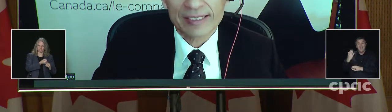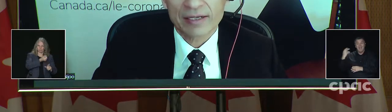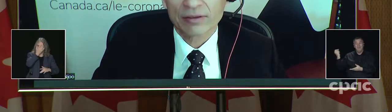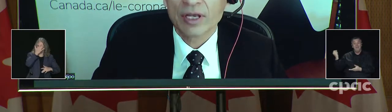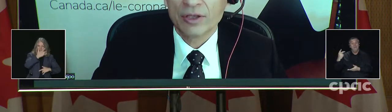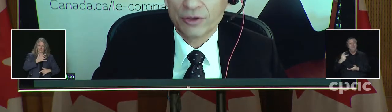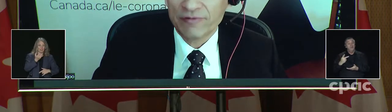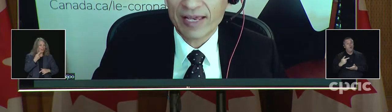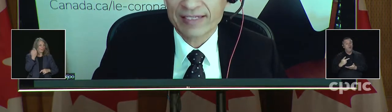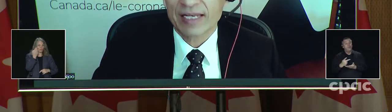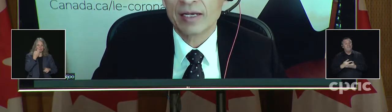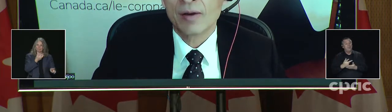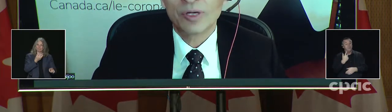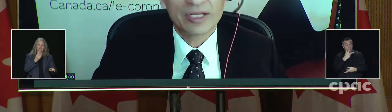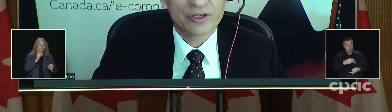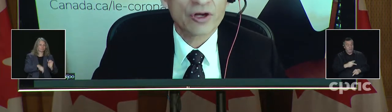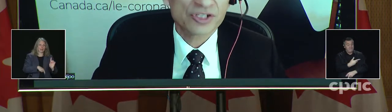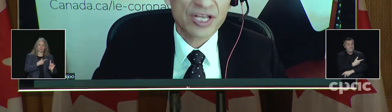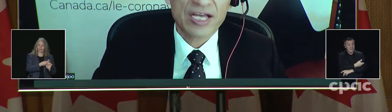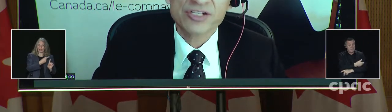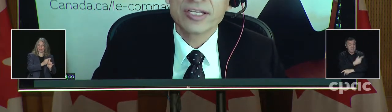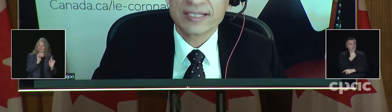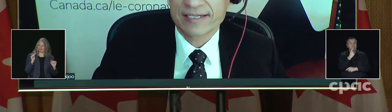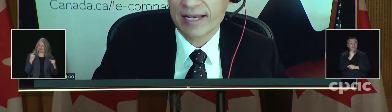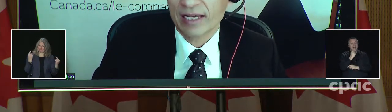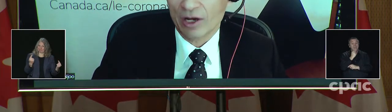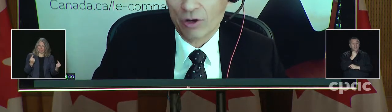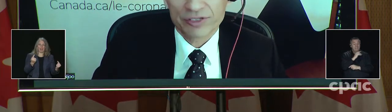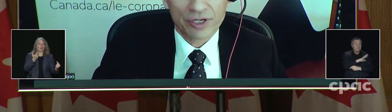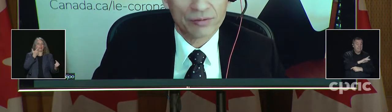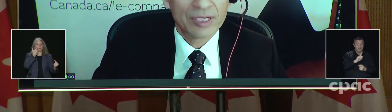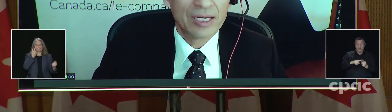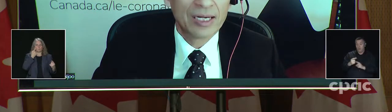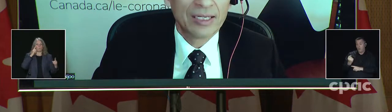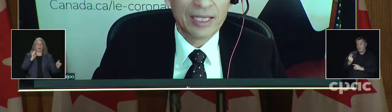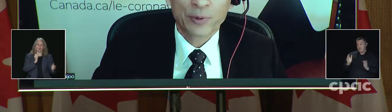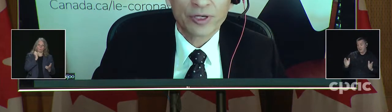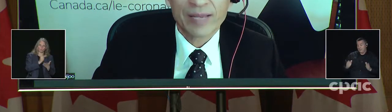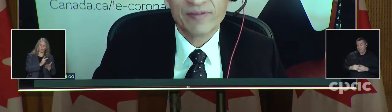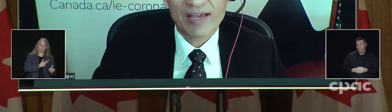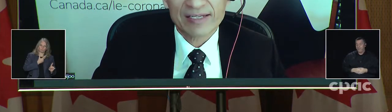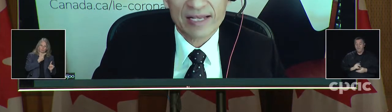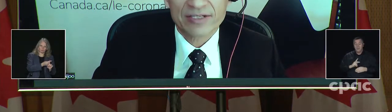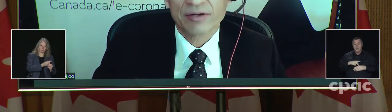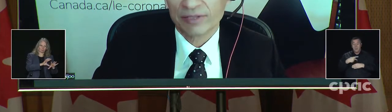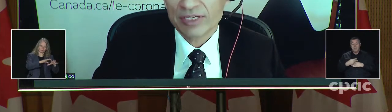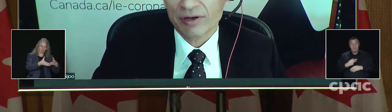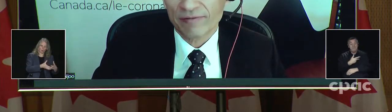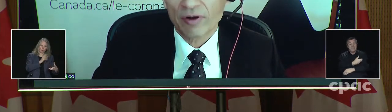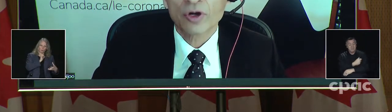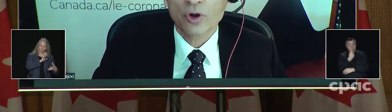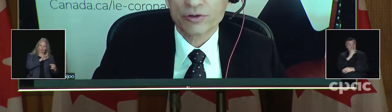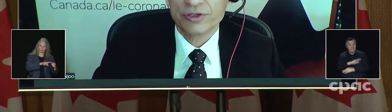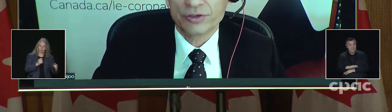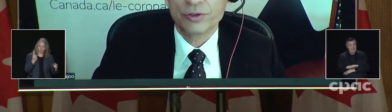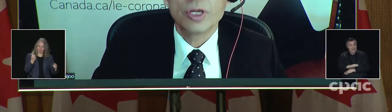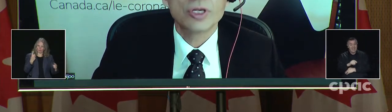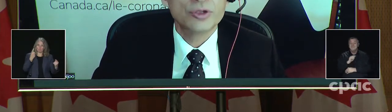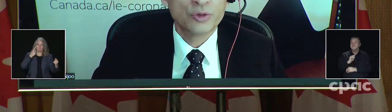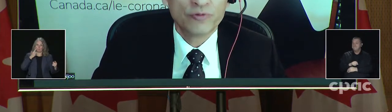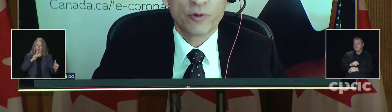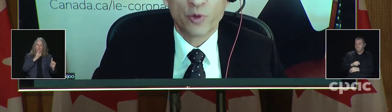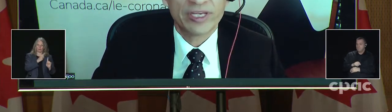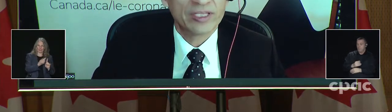l'autorisation récente d'un vaccin pour la tranche d'âge de 5 à 11 ans. Les programmes de vaccination des enfants constituent